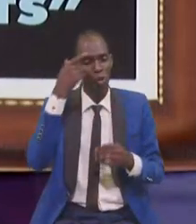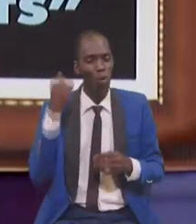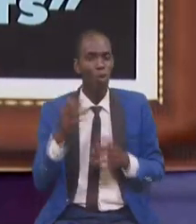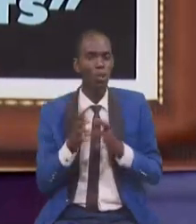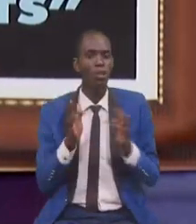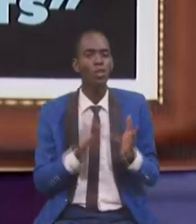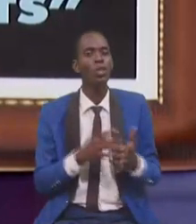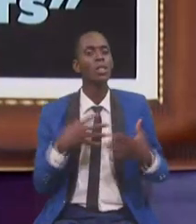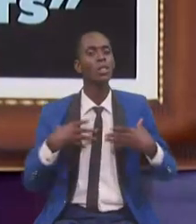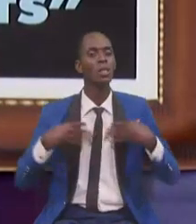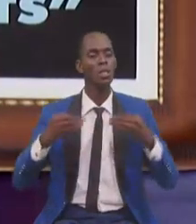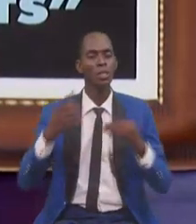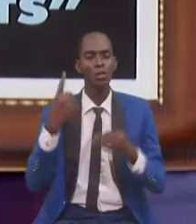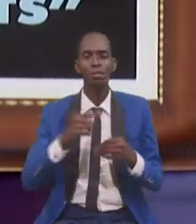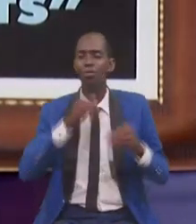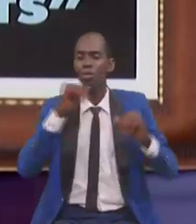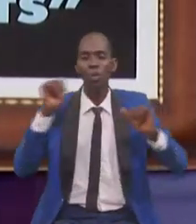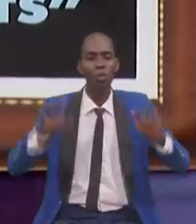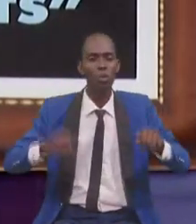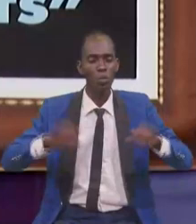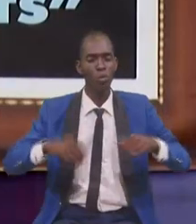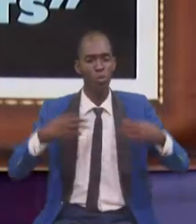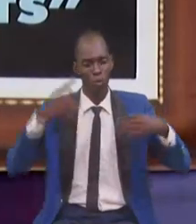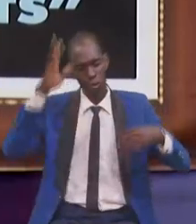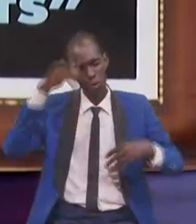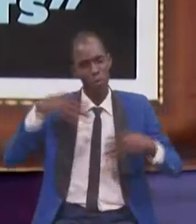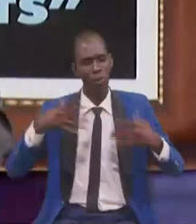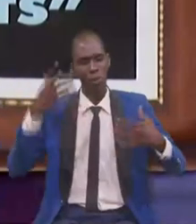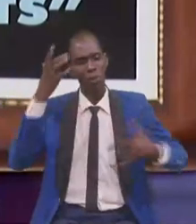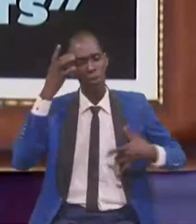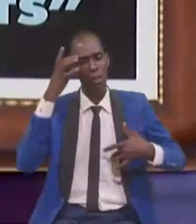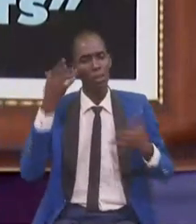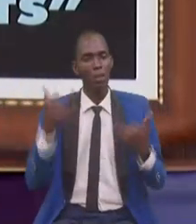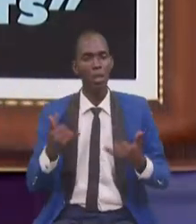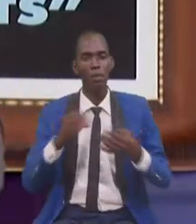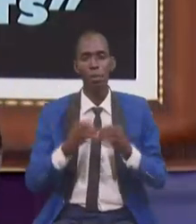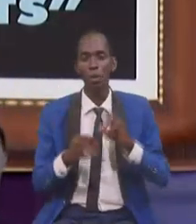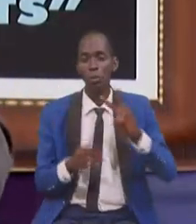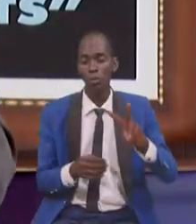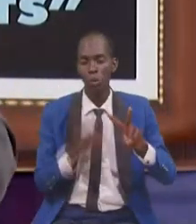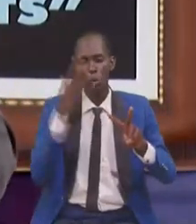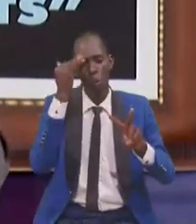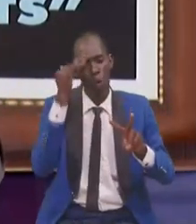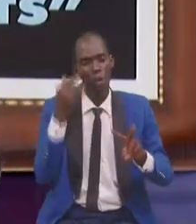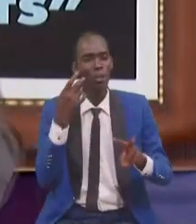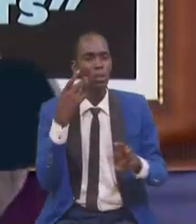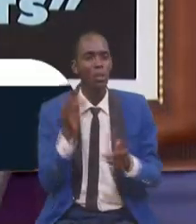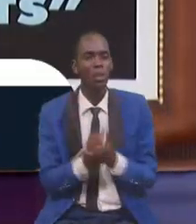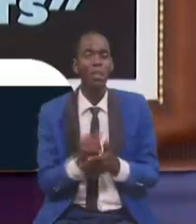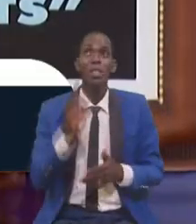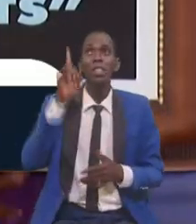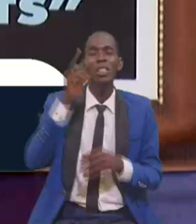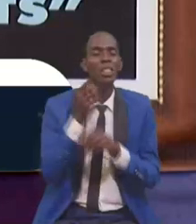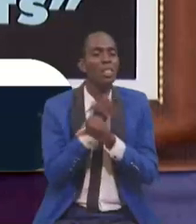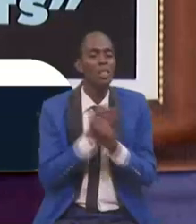incurable. C'est quoi ils ont dit que il fait tout à merveille. Numéro 2, il